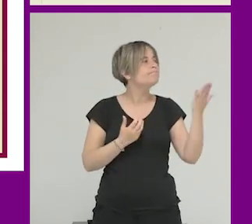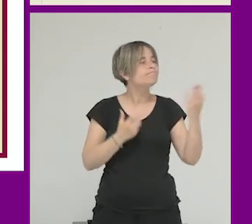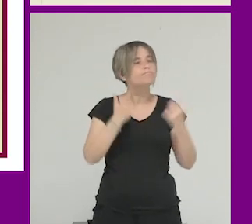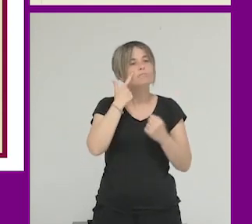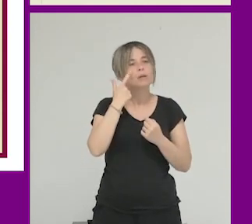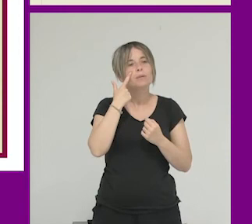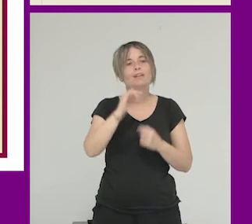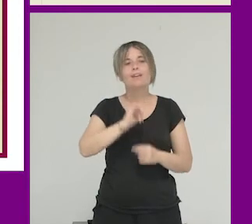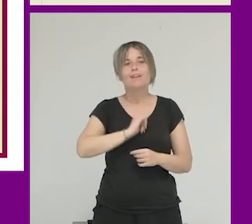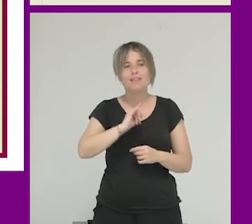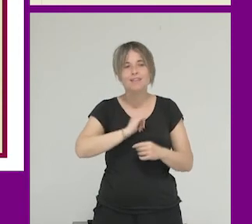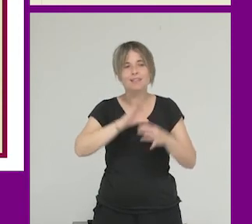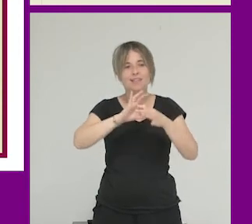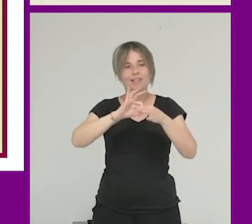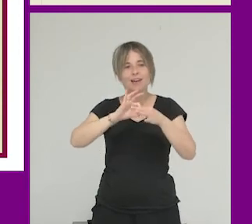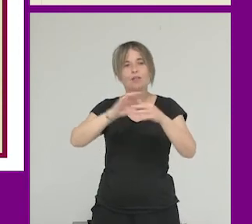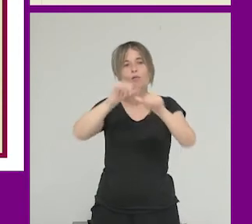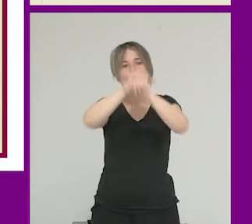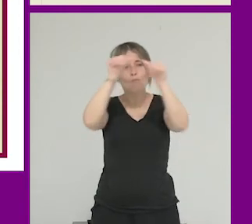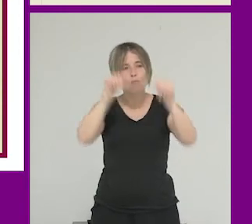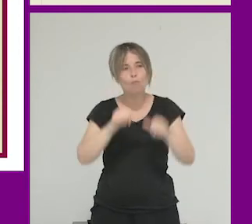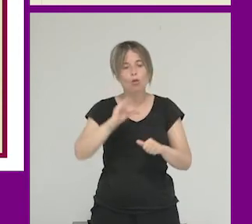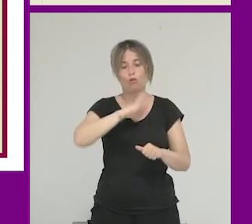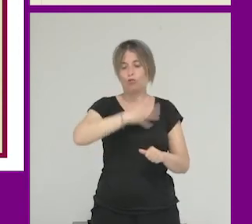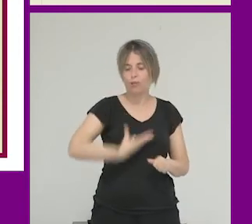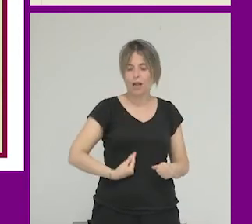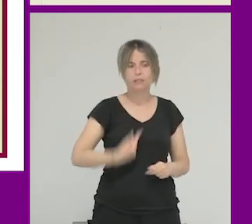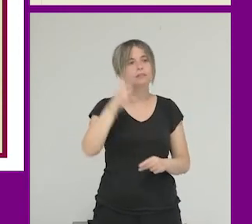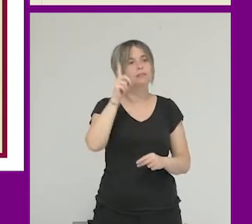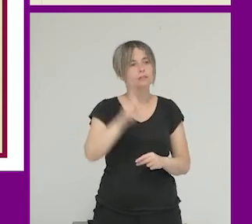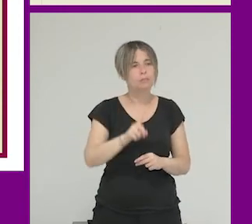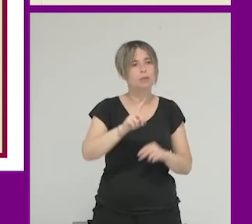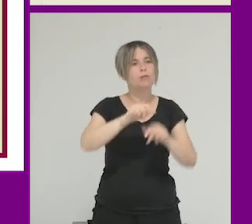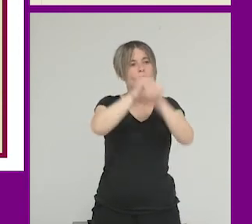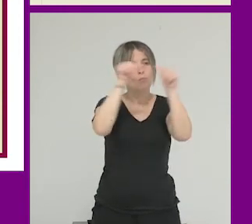identitatea, marika moduan edo pertsona trans moduan.